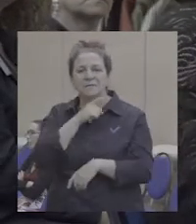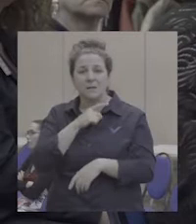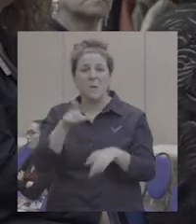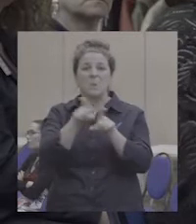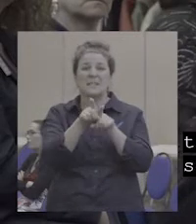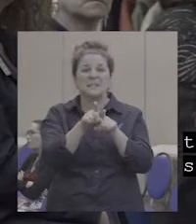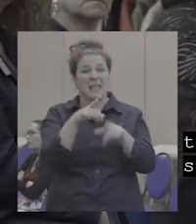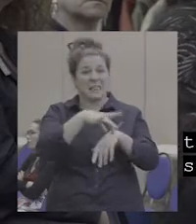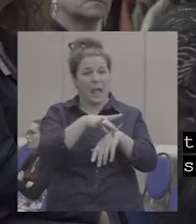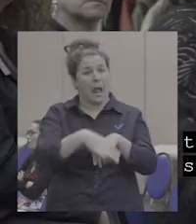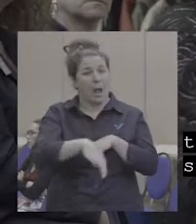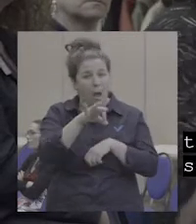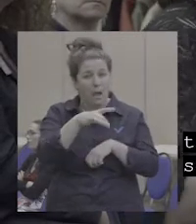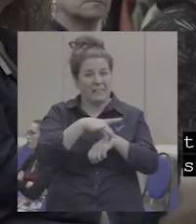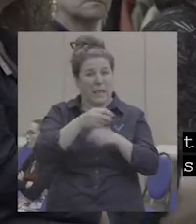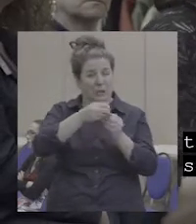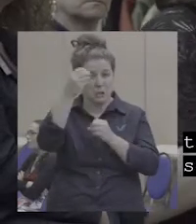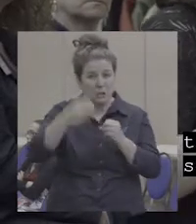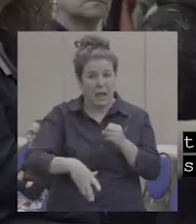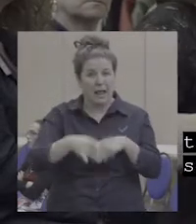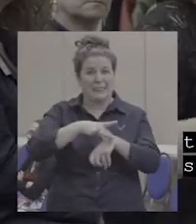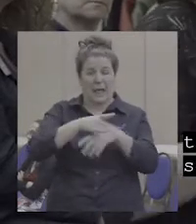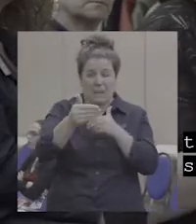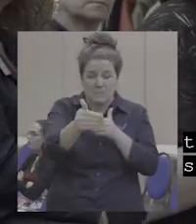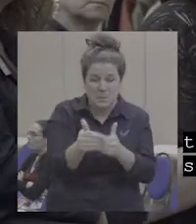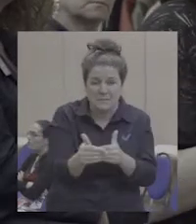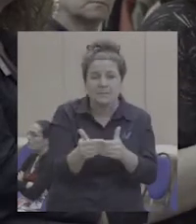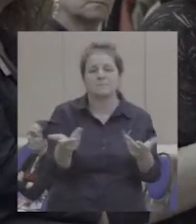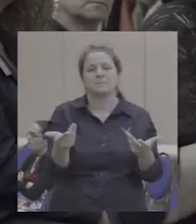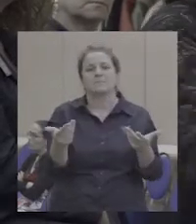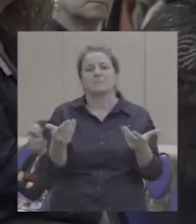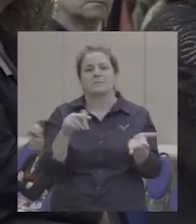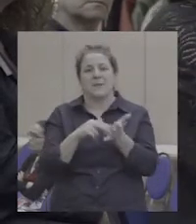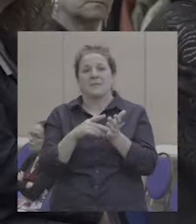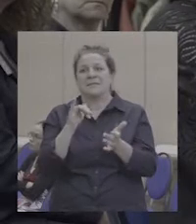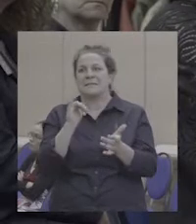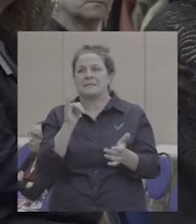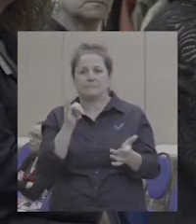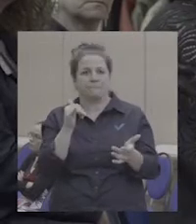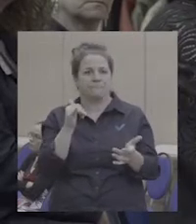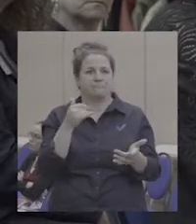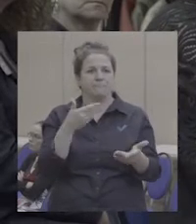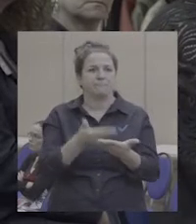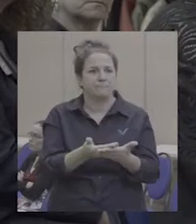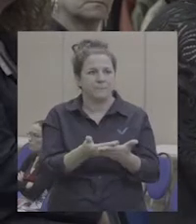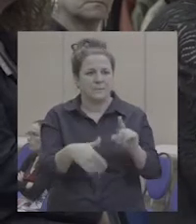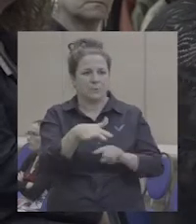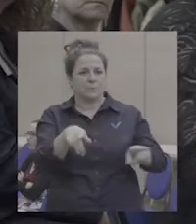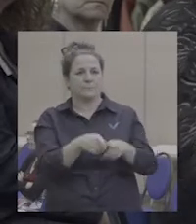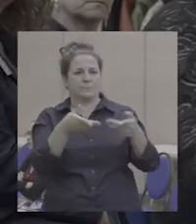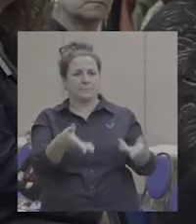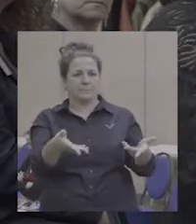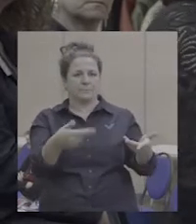sont exigus, les terrains sont chers. Donc, c'est sûr que on doit, quand on arrive dans ce genre de